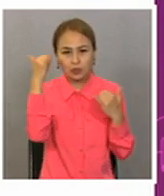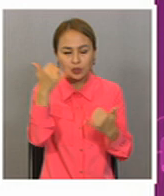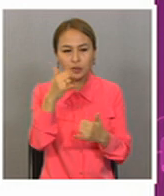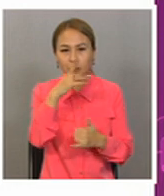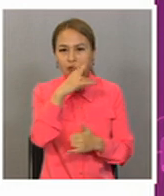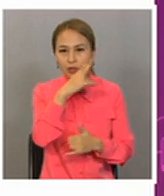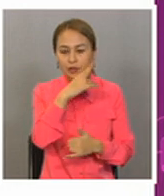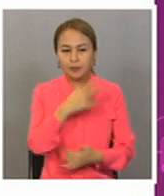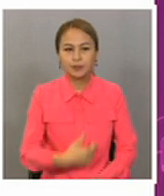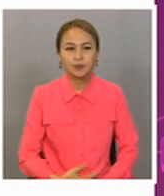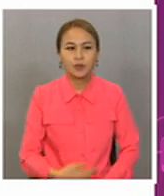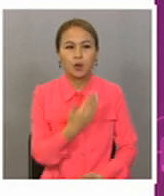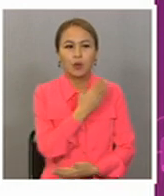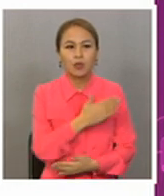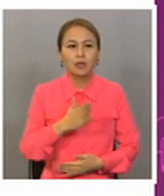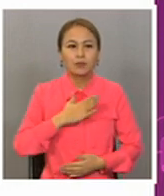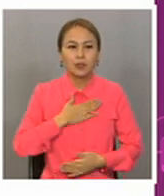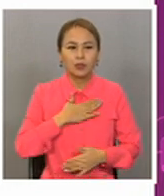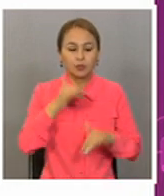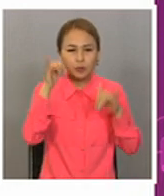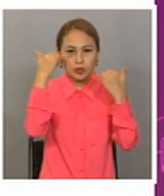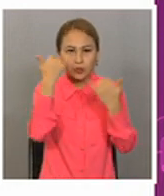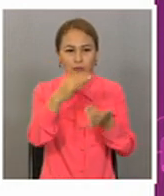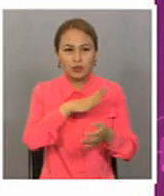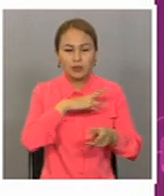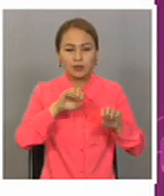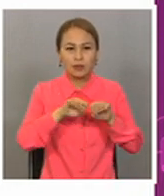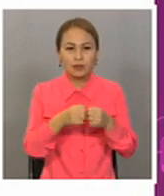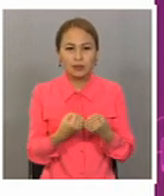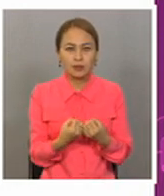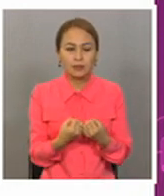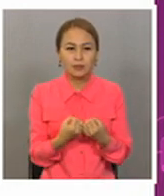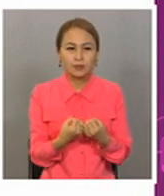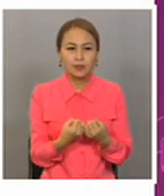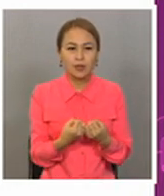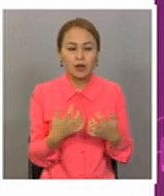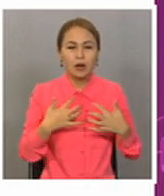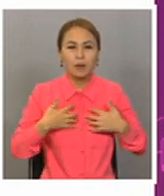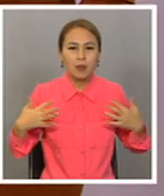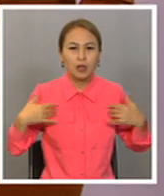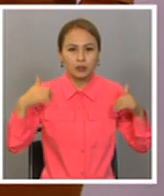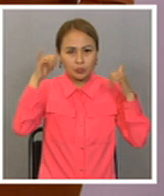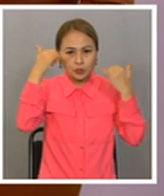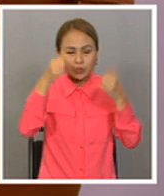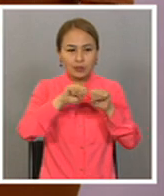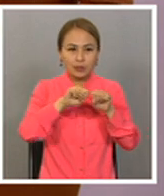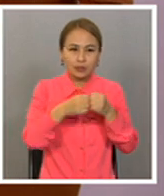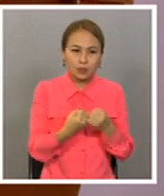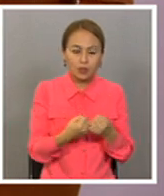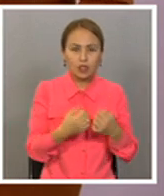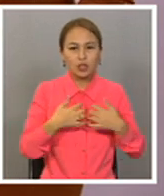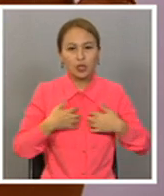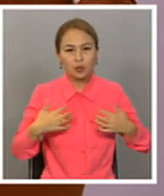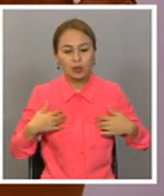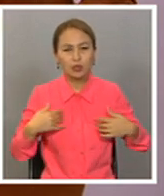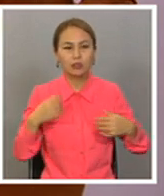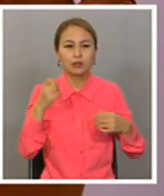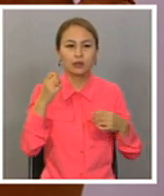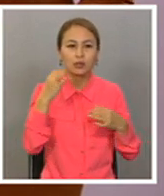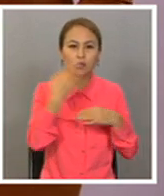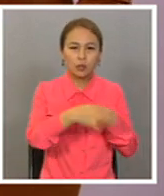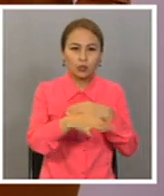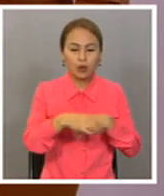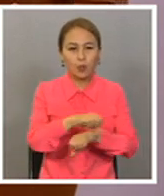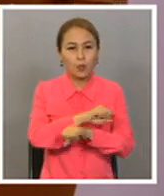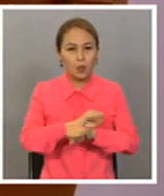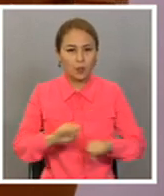ешкі. Олар менің мүйізімді сындырды. Малдың мүйізін сындыруға, жануарларды ұруға болмайды.